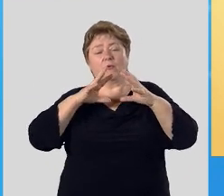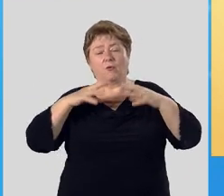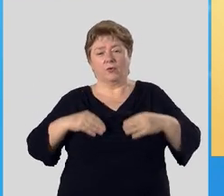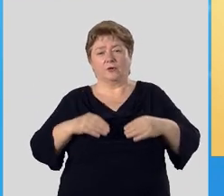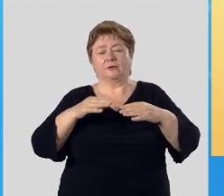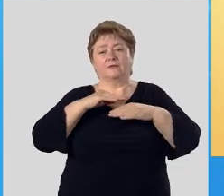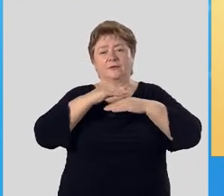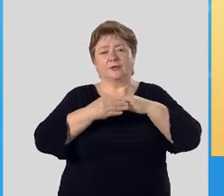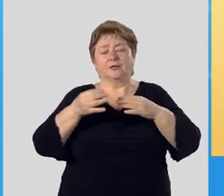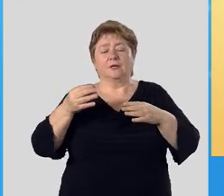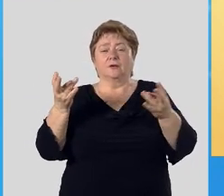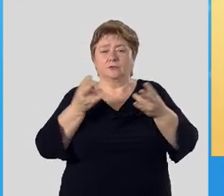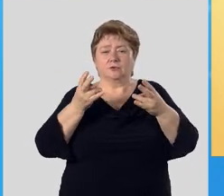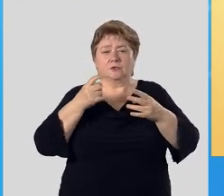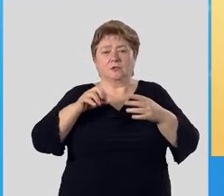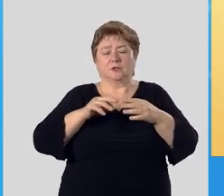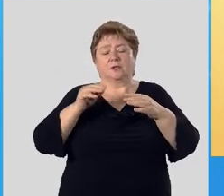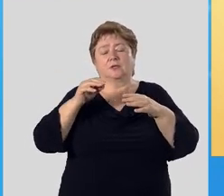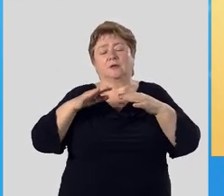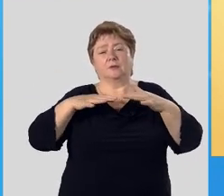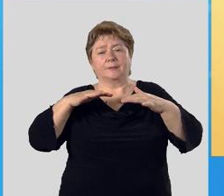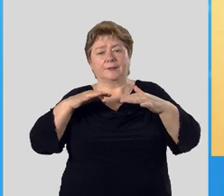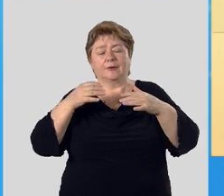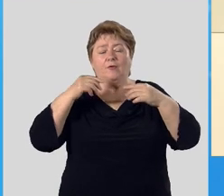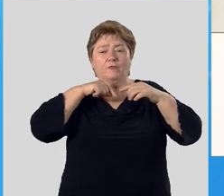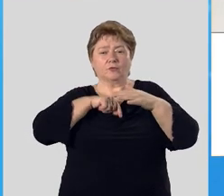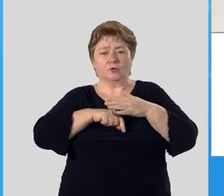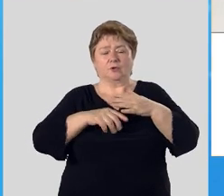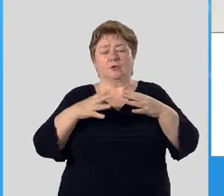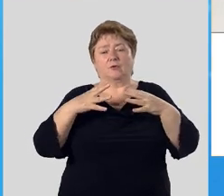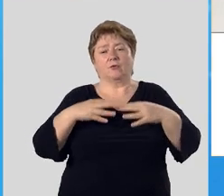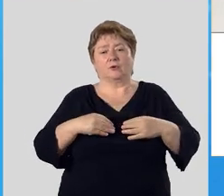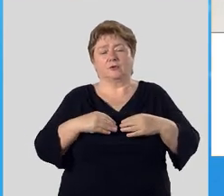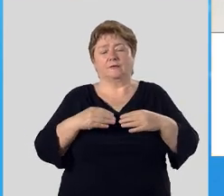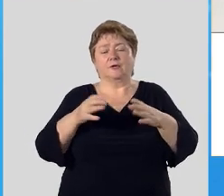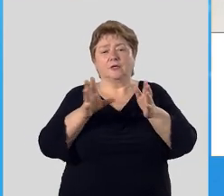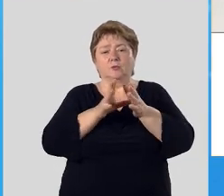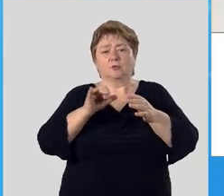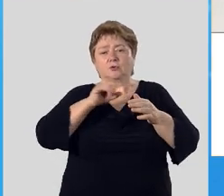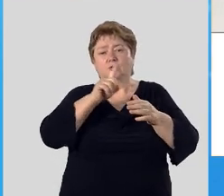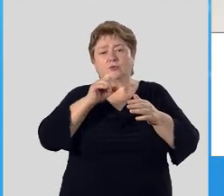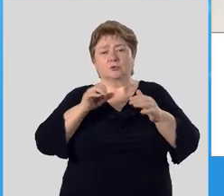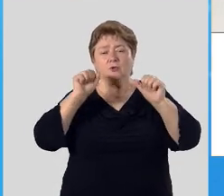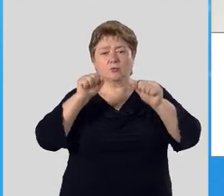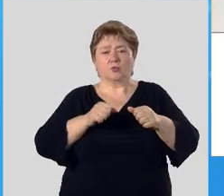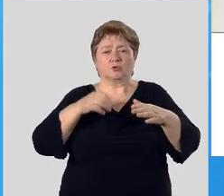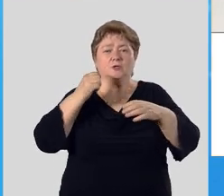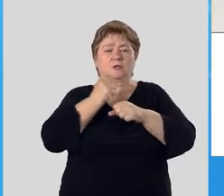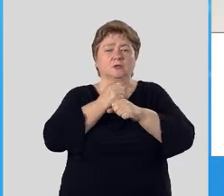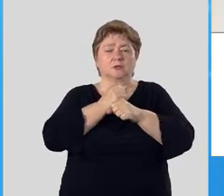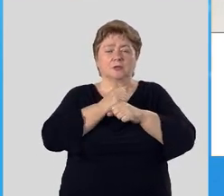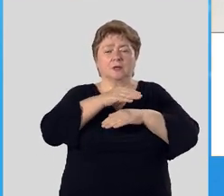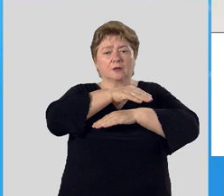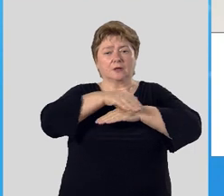применяют для изучения внутренних органов с помощью узи можно установить